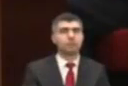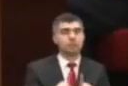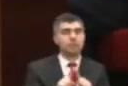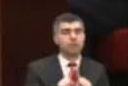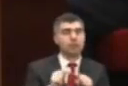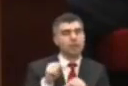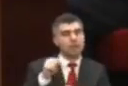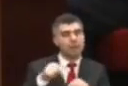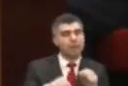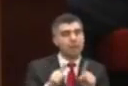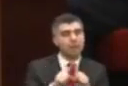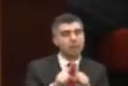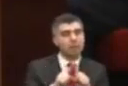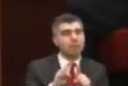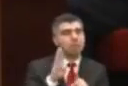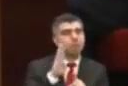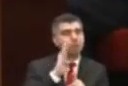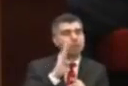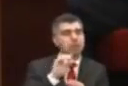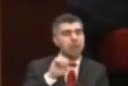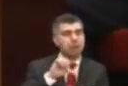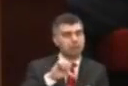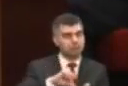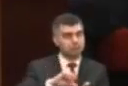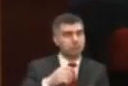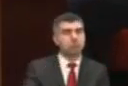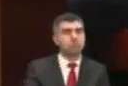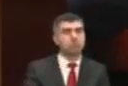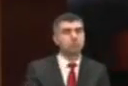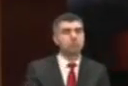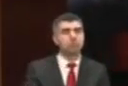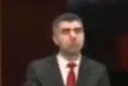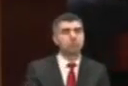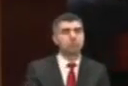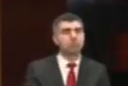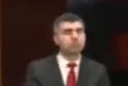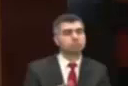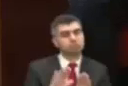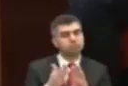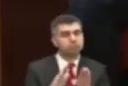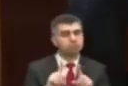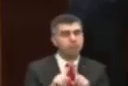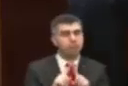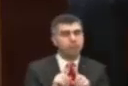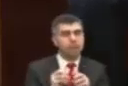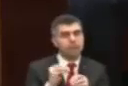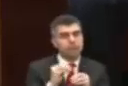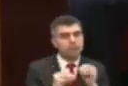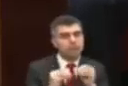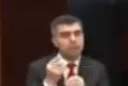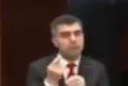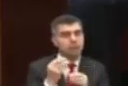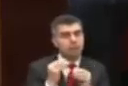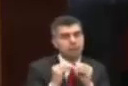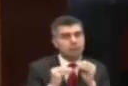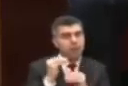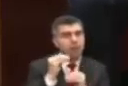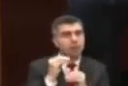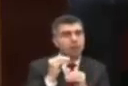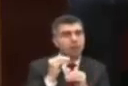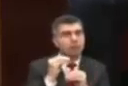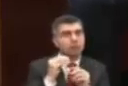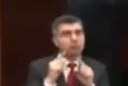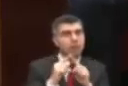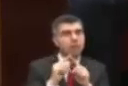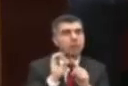كاين دول بحال بلجيكا اللي محدده هامش الربح، تدير سقف وتدخل المنافسه